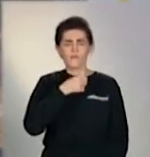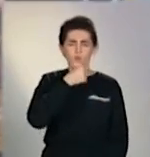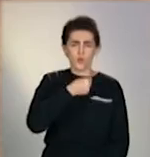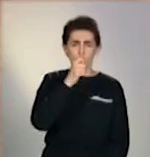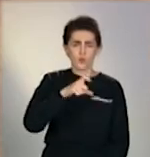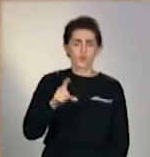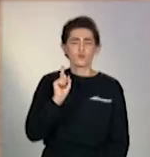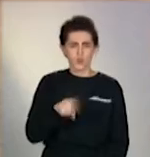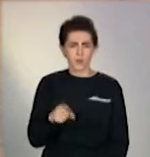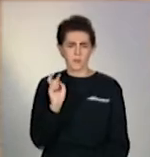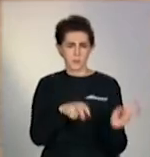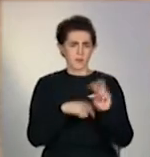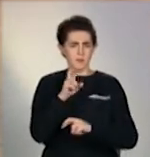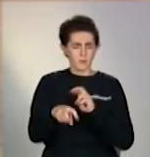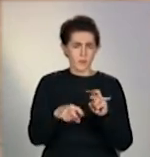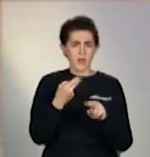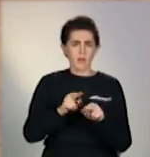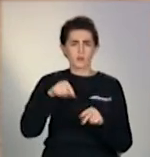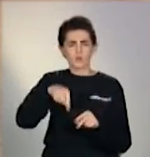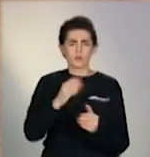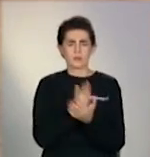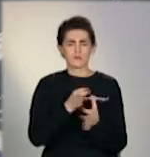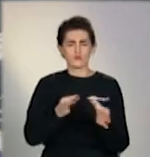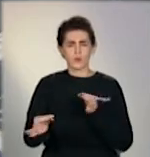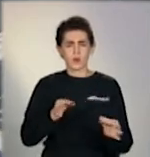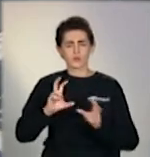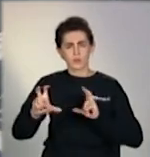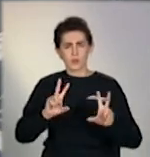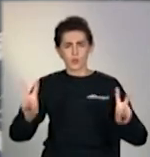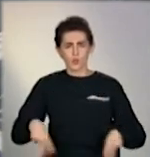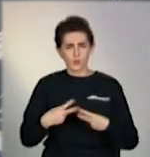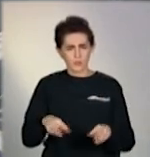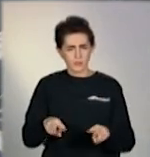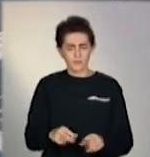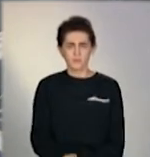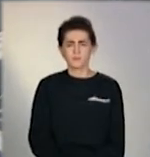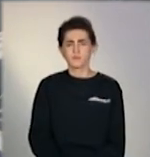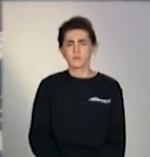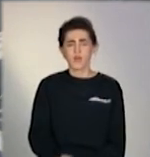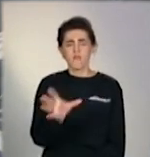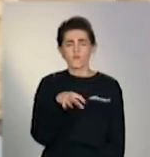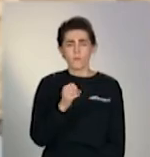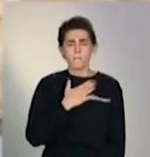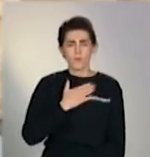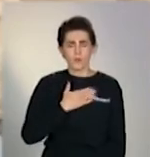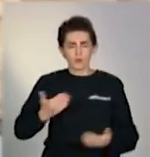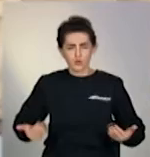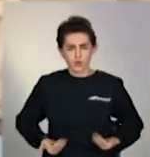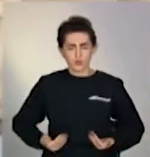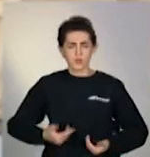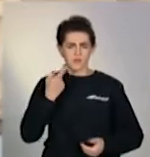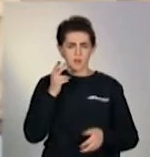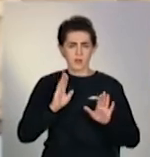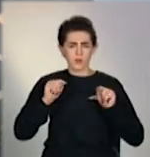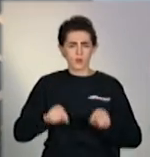старшого покоління. Адже тут діє шаховий клуб. Вся моя жизнь проходит в этом шахматном клубе.